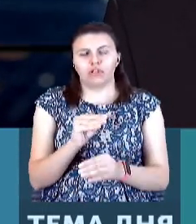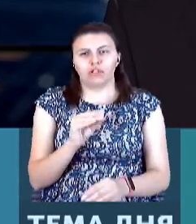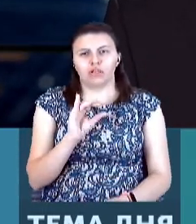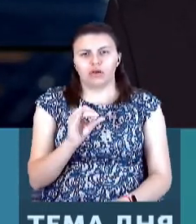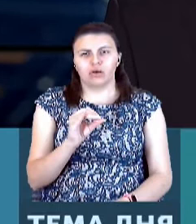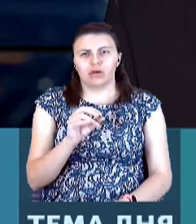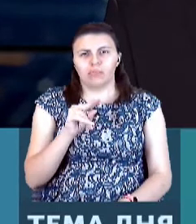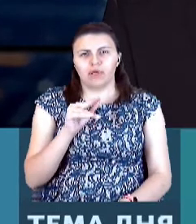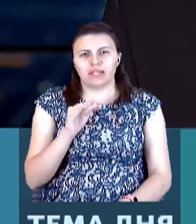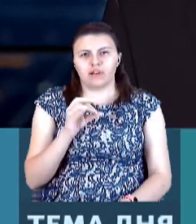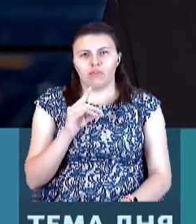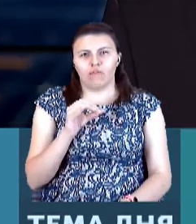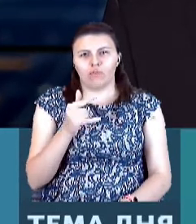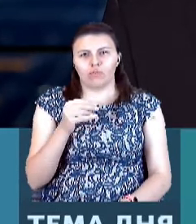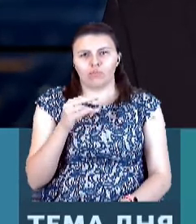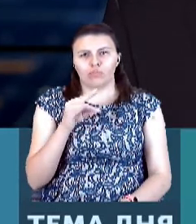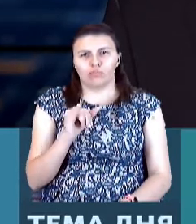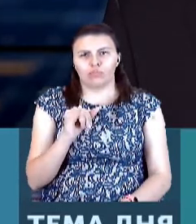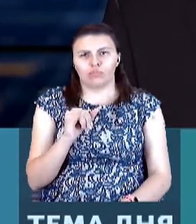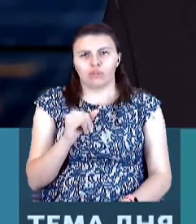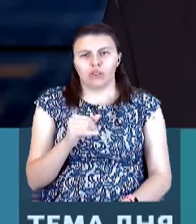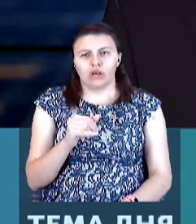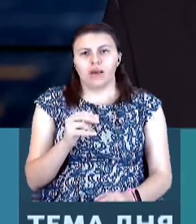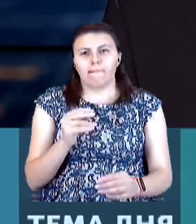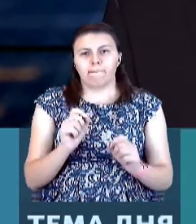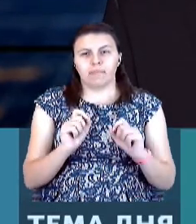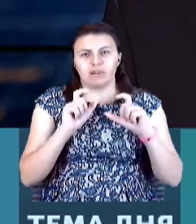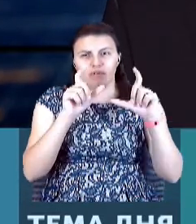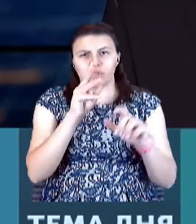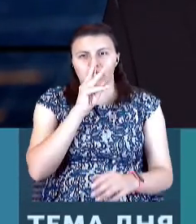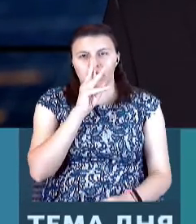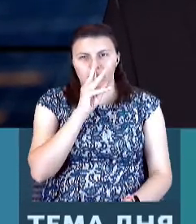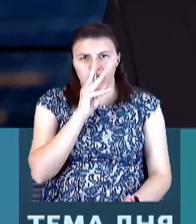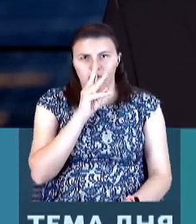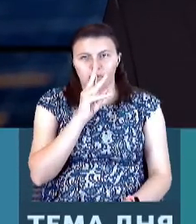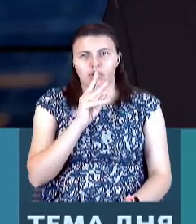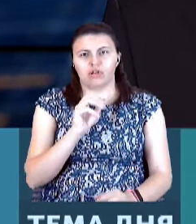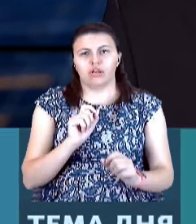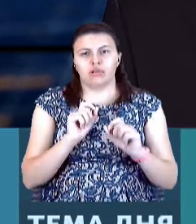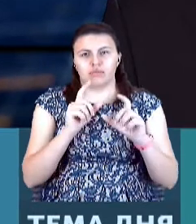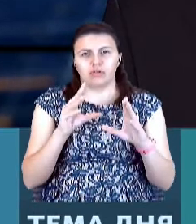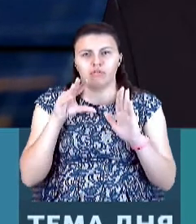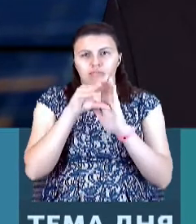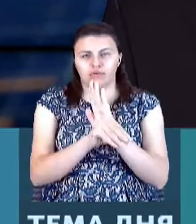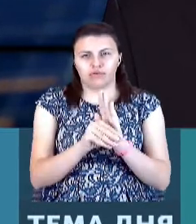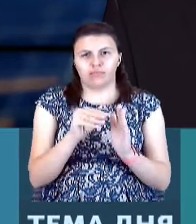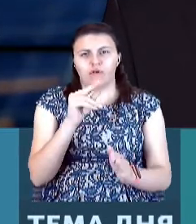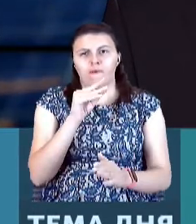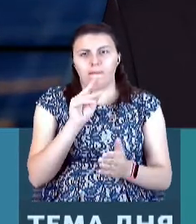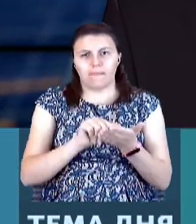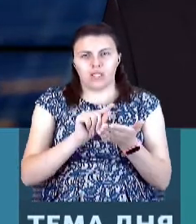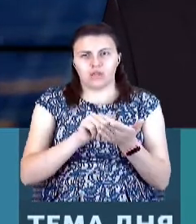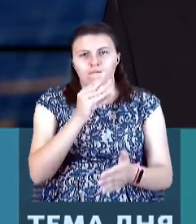безпосередньо пенсійного фонду? Звичайно, підвищення заробітної плати збільшить загальний фонд оплати праці і